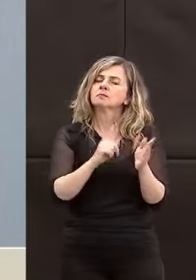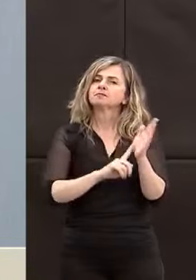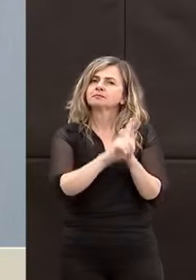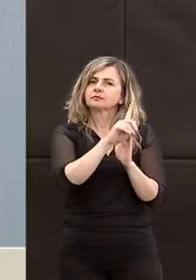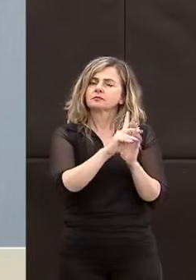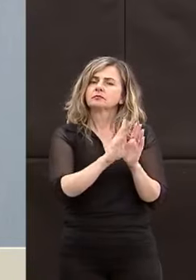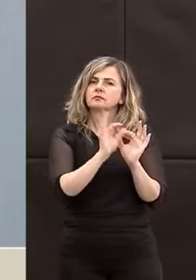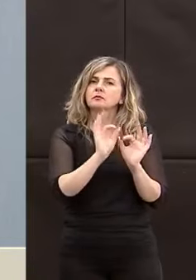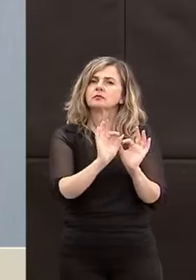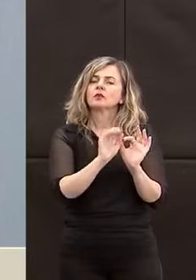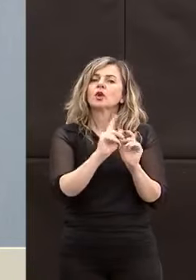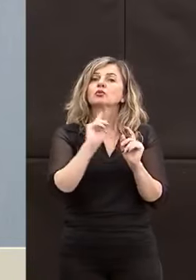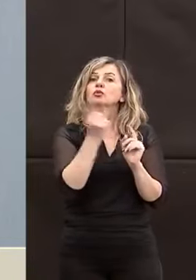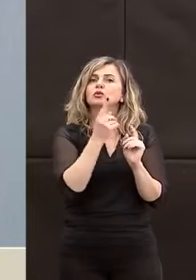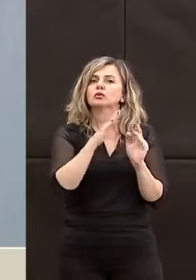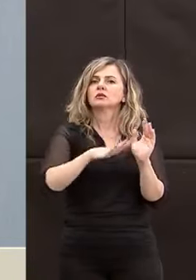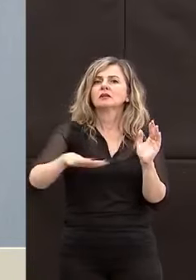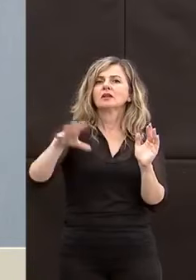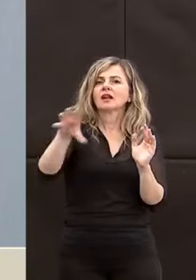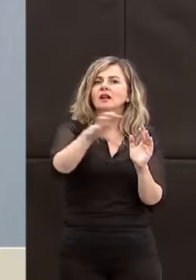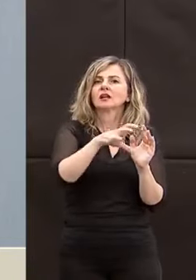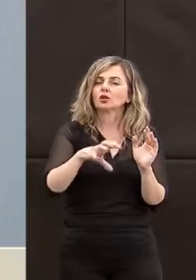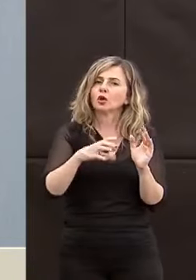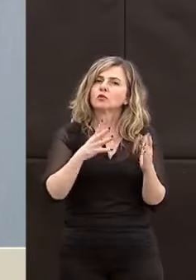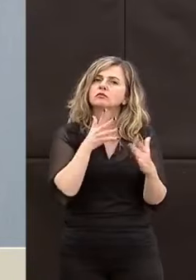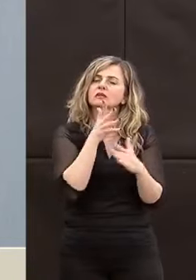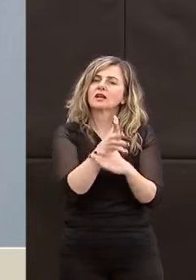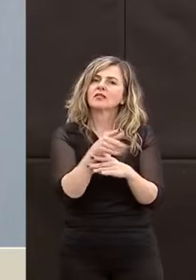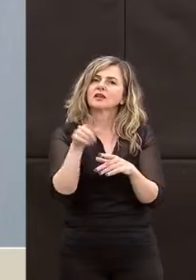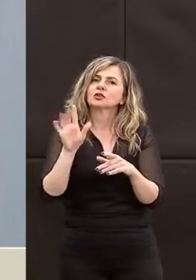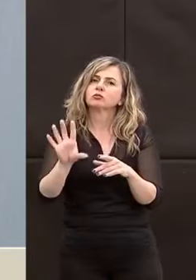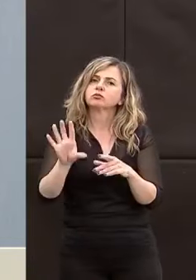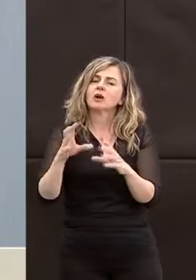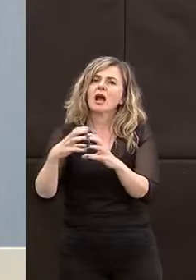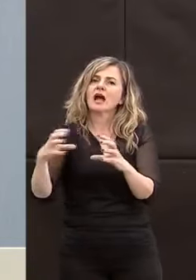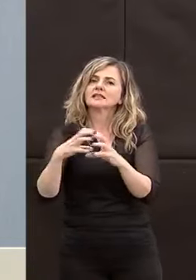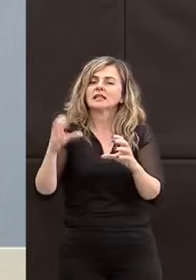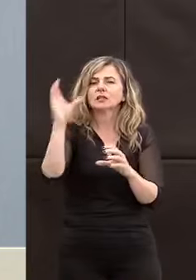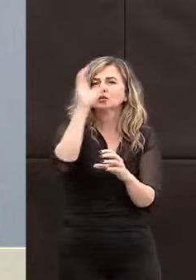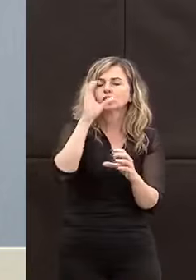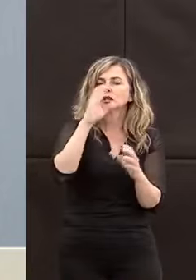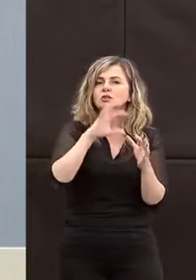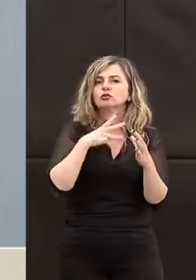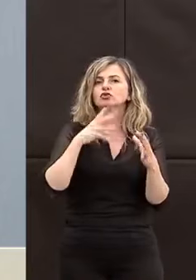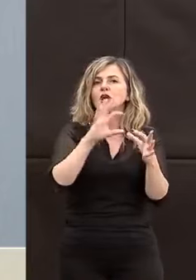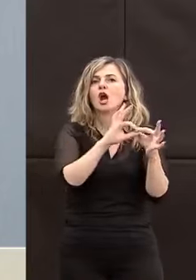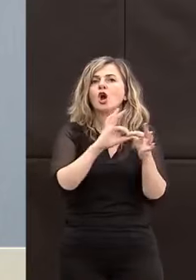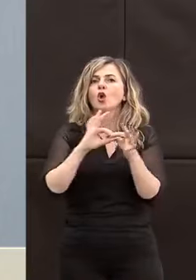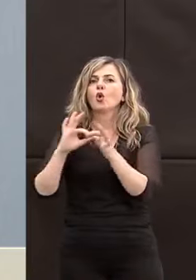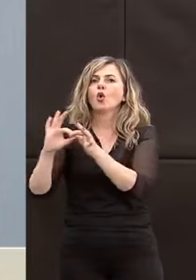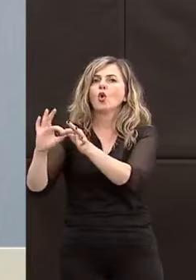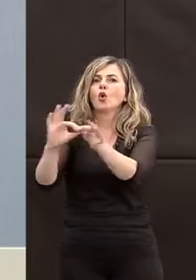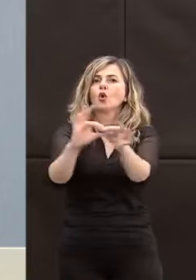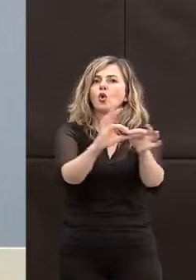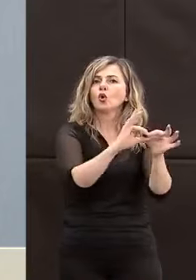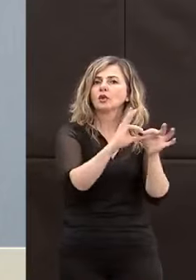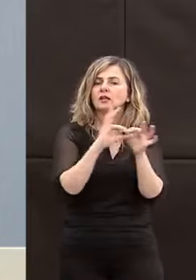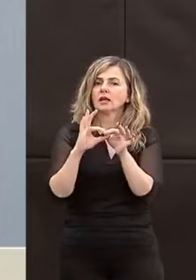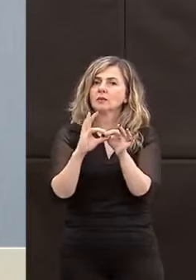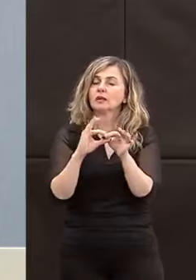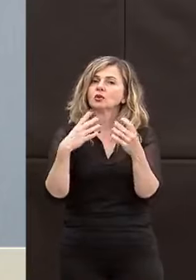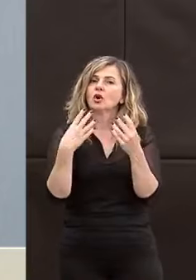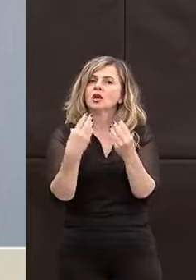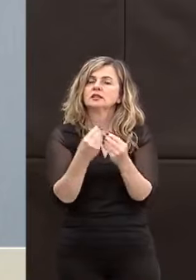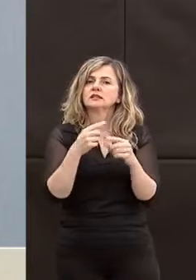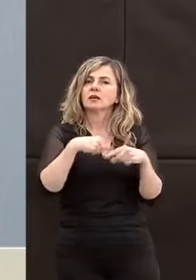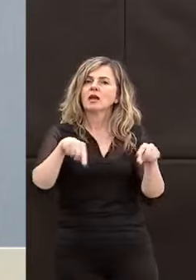che tutti i territori mediante le loro aziende per il turismo fossero coordinate in maniera completa con la nostra